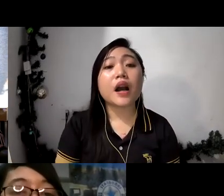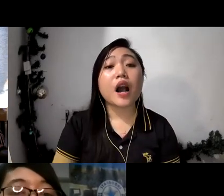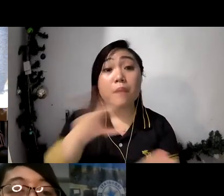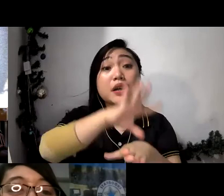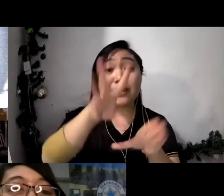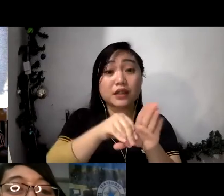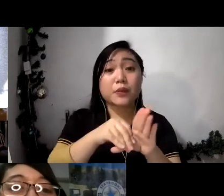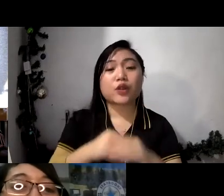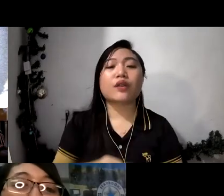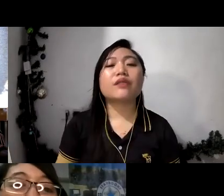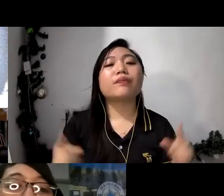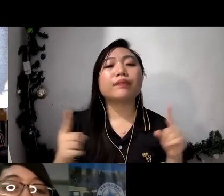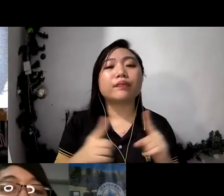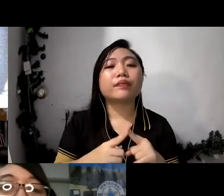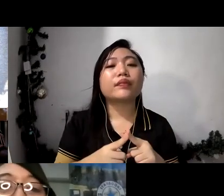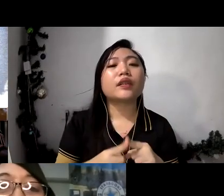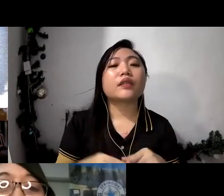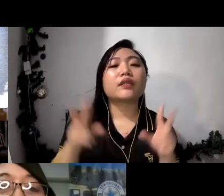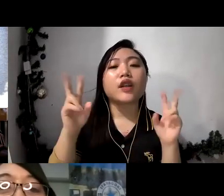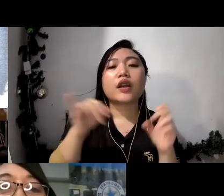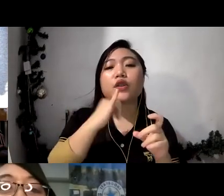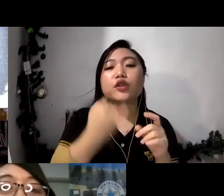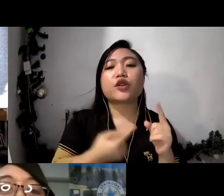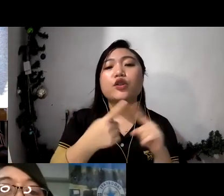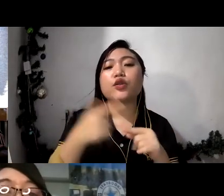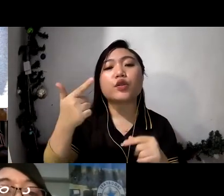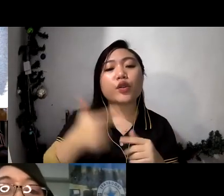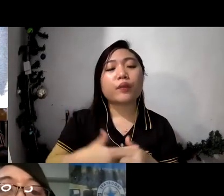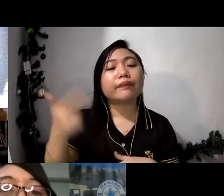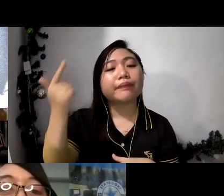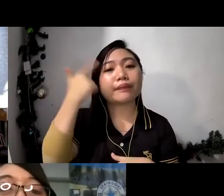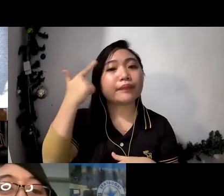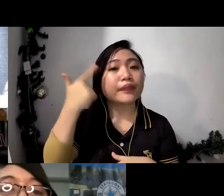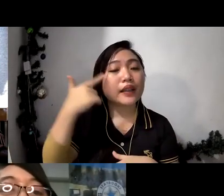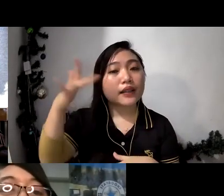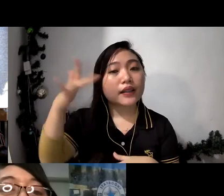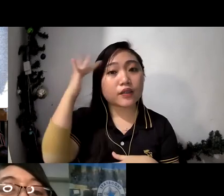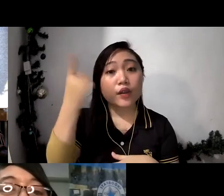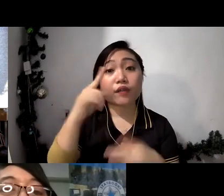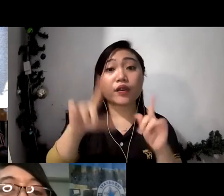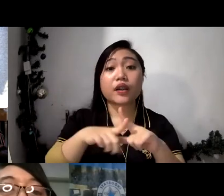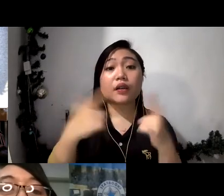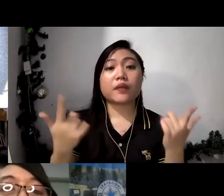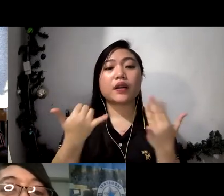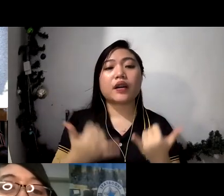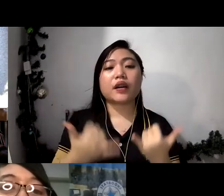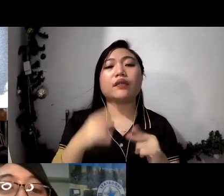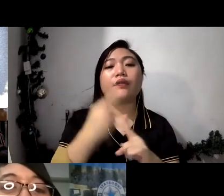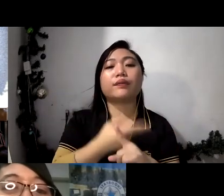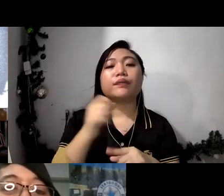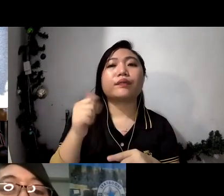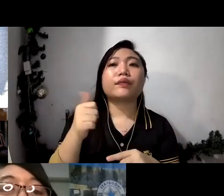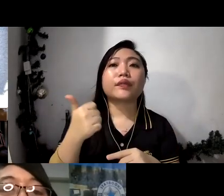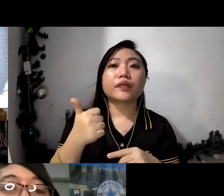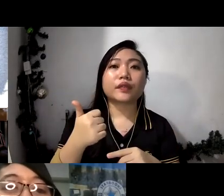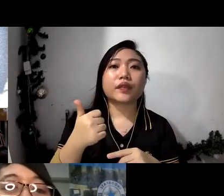having participated in the webinar entitled Introduction to Gender Sensitivity for Librarians, given the 10th day of November